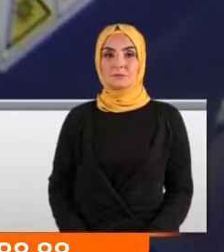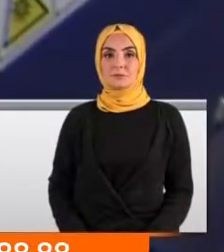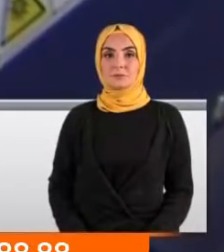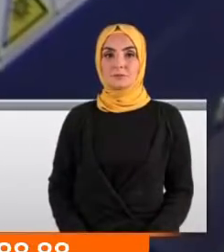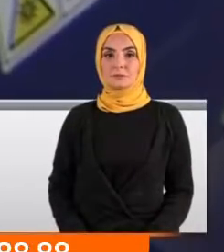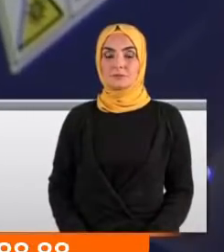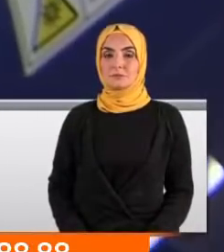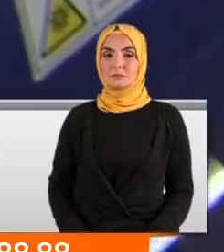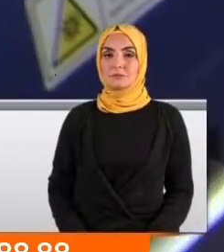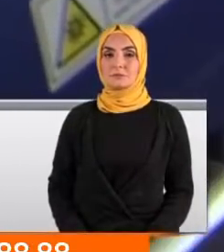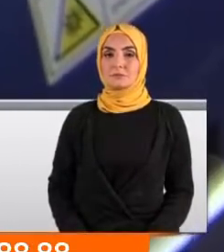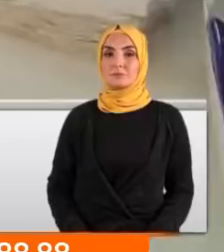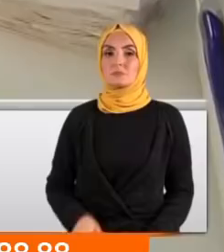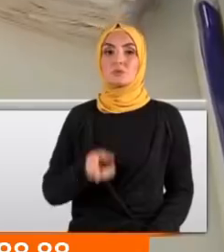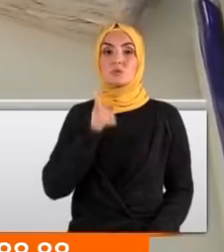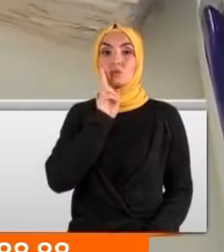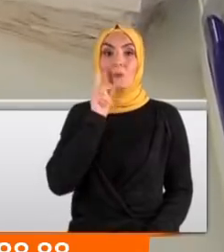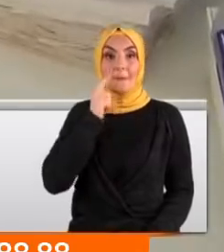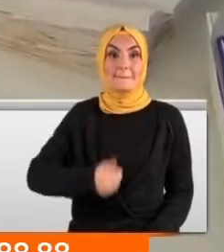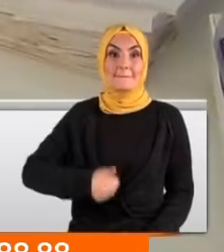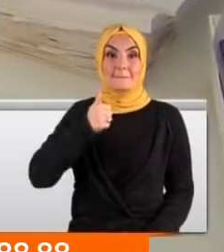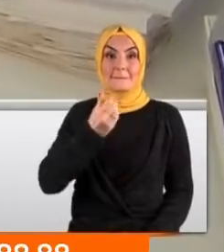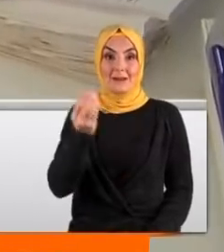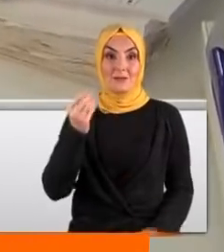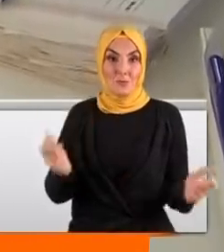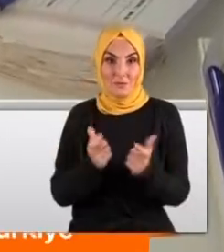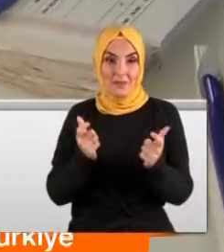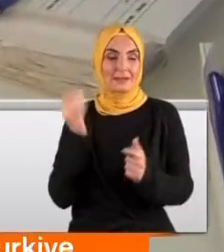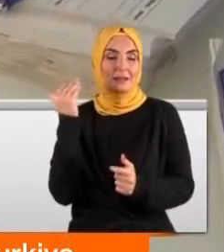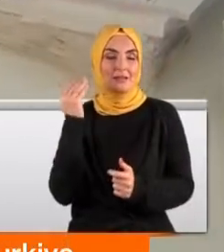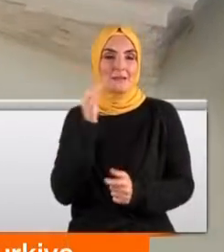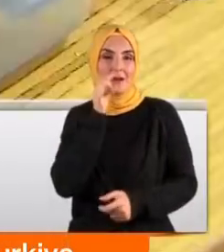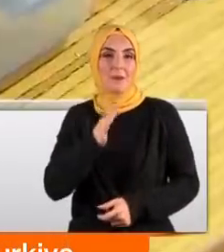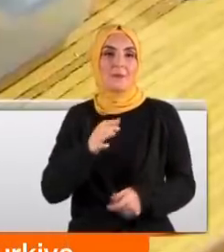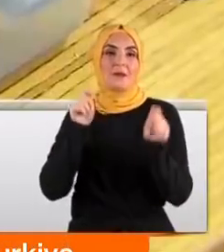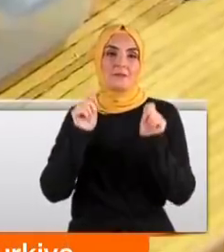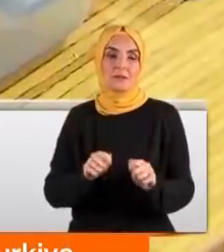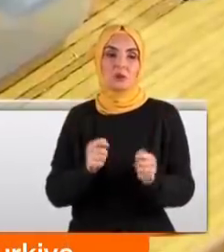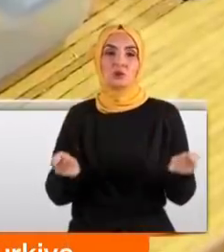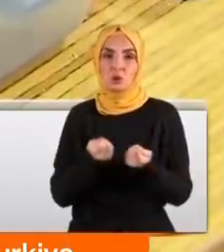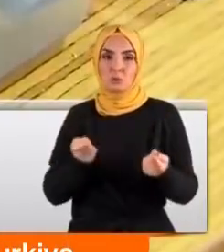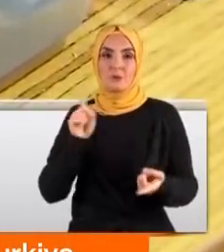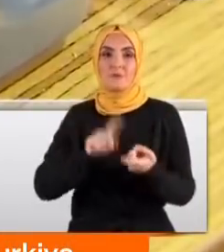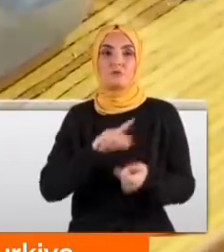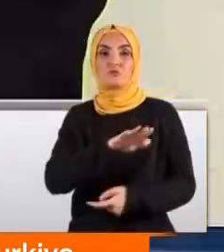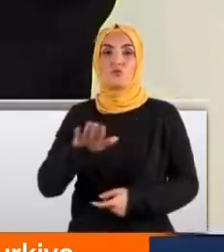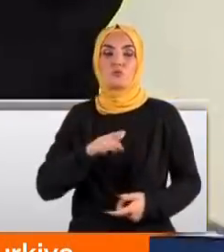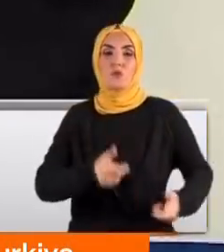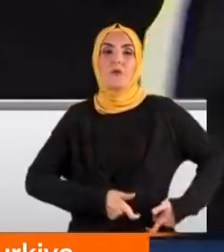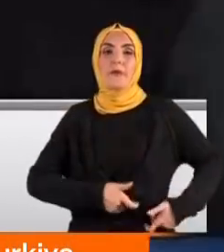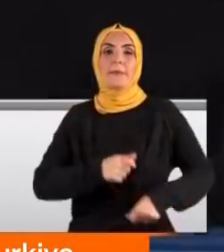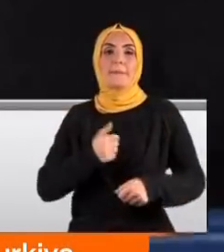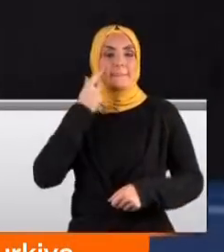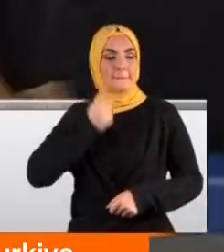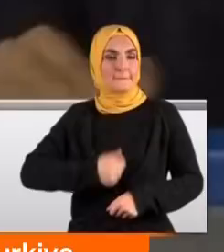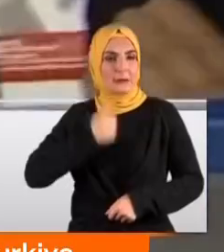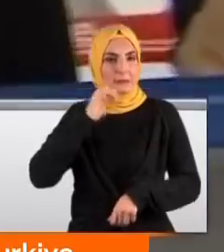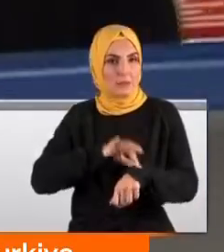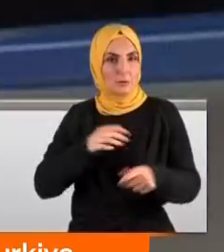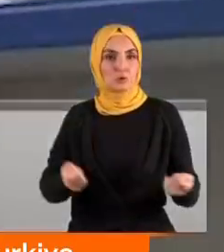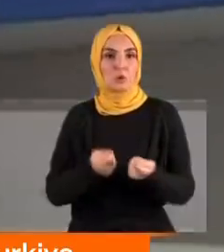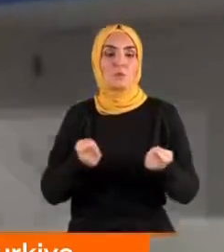Sinyalini son kabine toplantısında vermişti. Çalışma ve Sosyal Güvenlik Bakanlığı vakit kaybetmeden çalışmaya başladı. Kapsamlı paketin